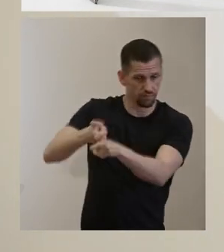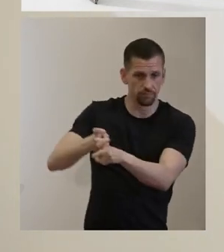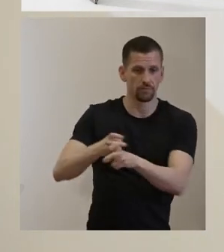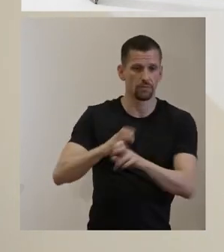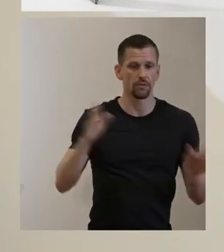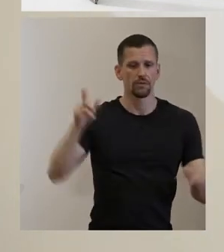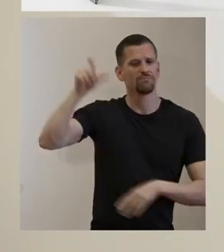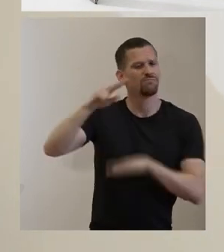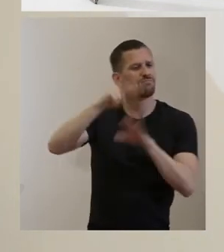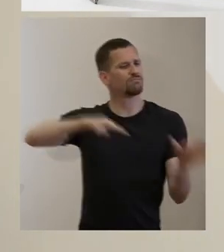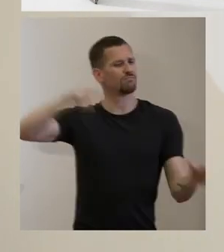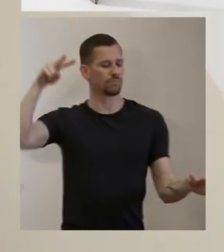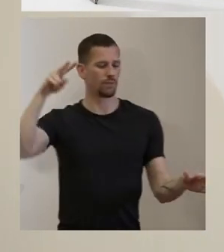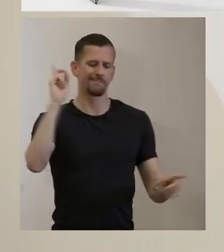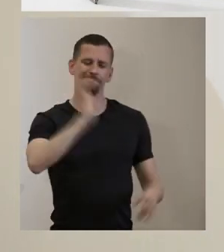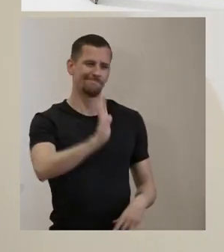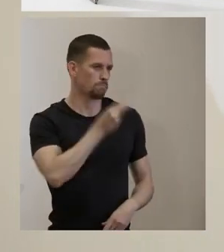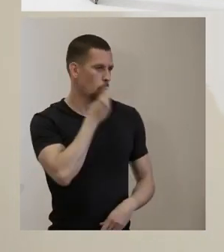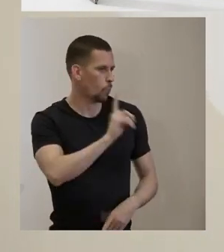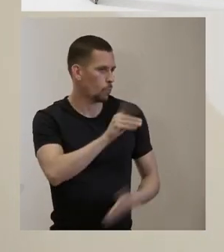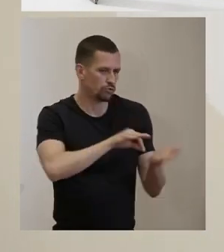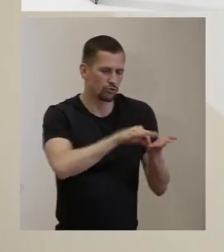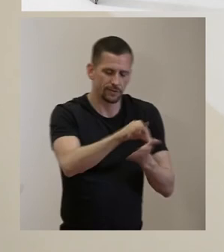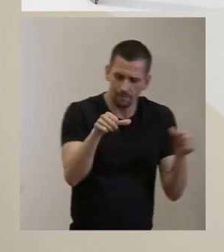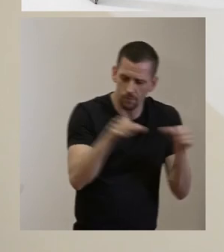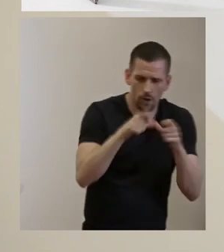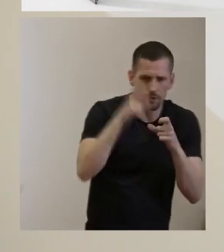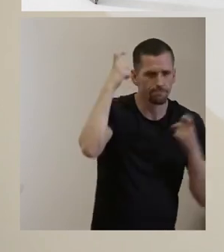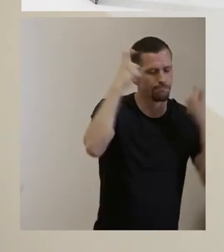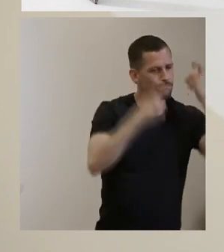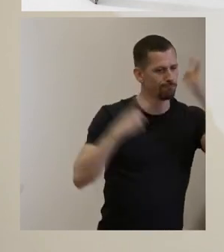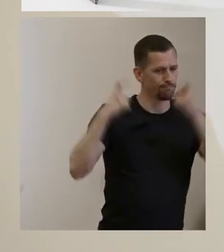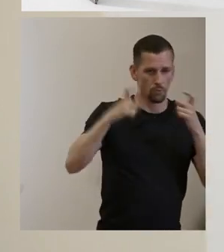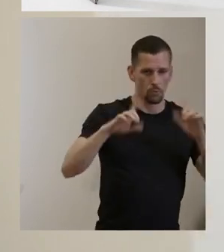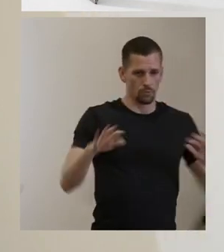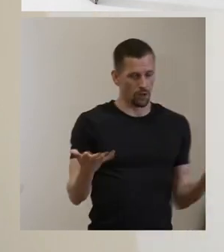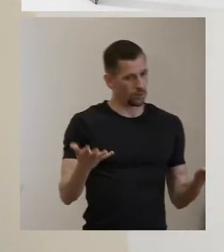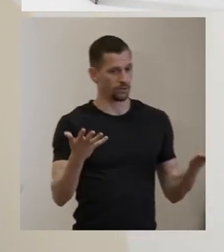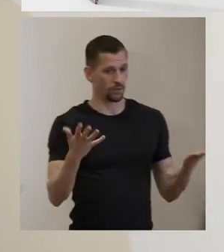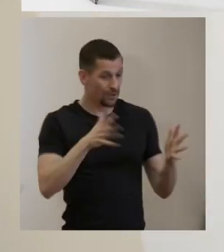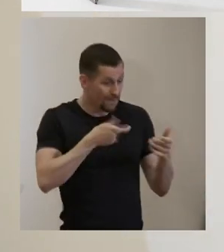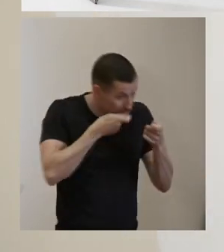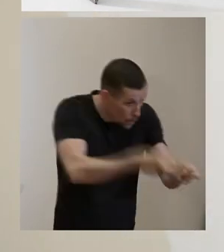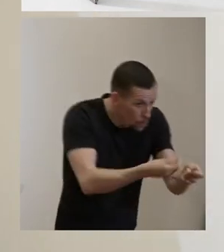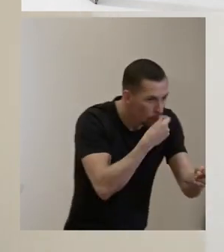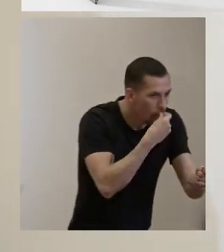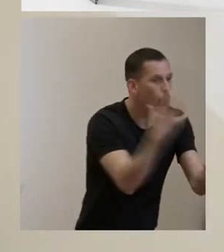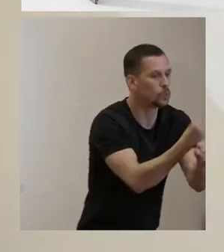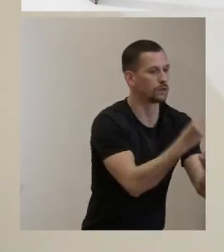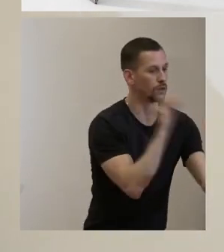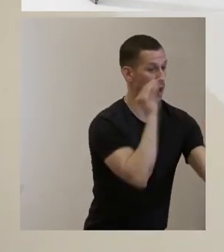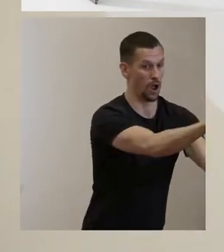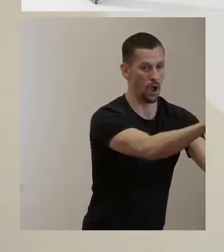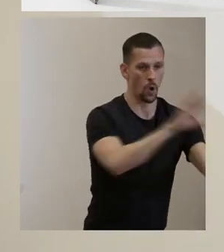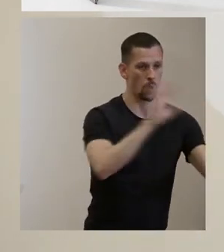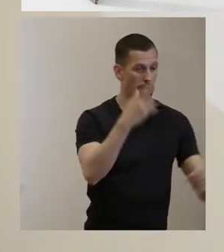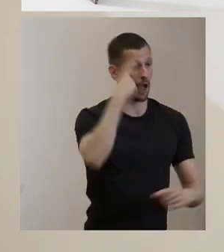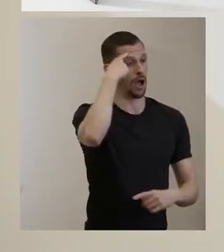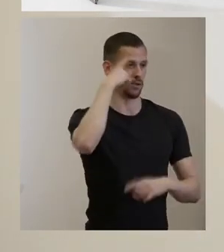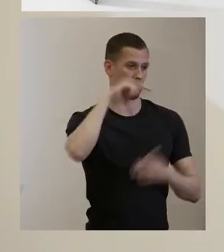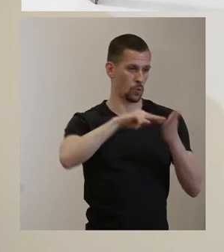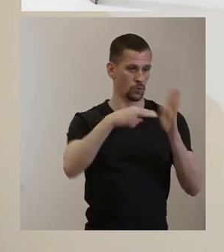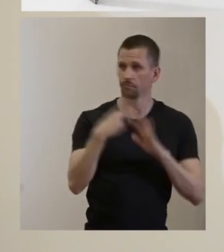pouvait aussi tenter de les forcer littéralement à manger en utilisant un speculum oris.